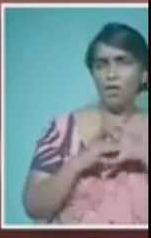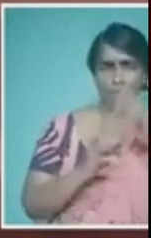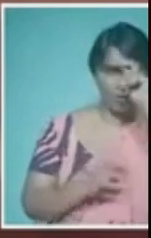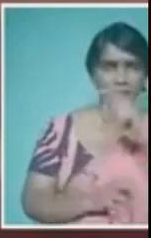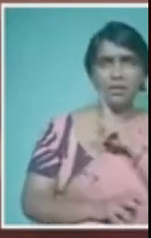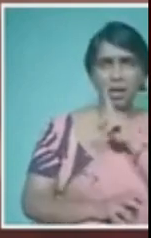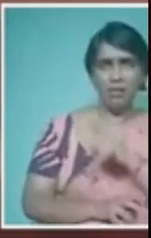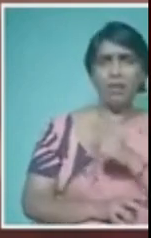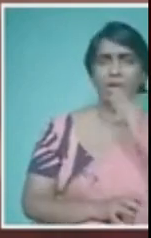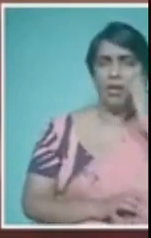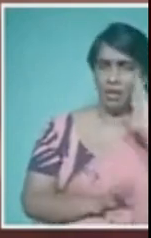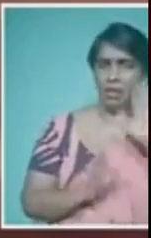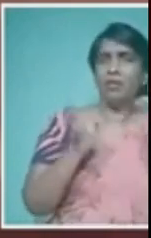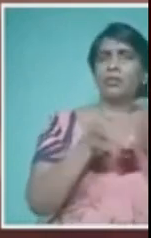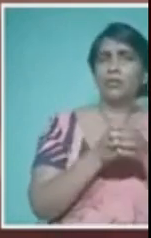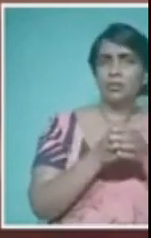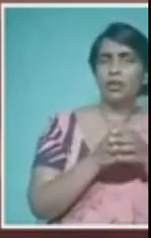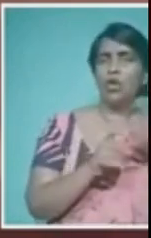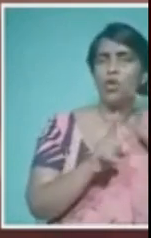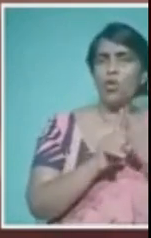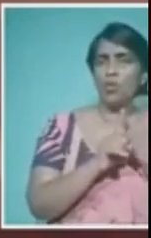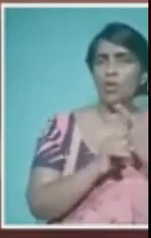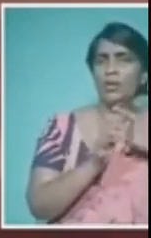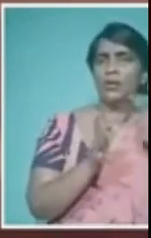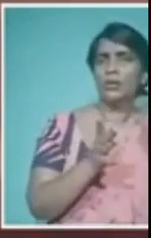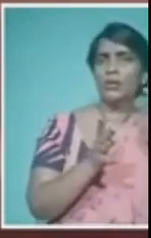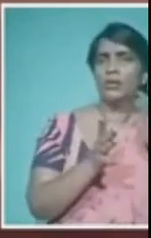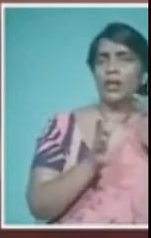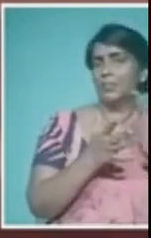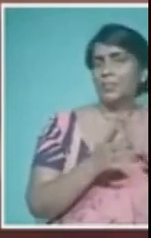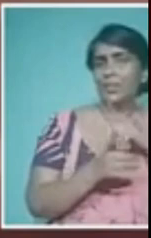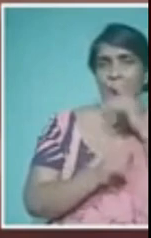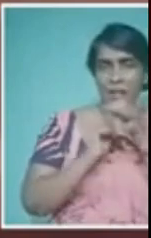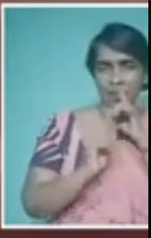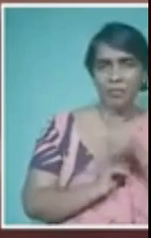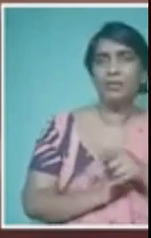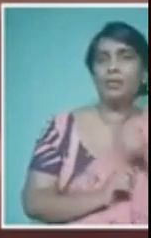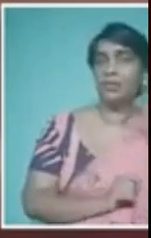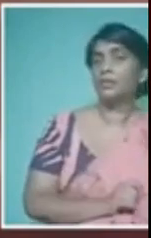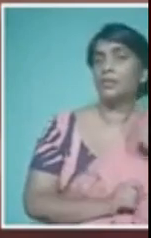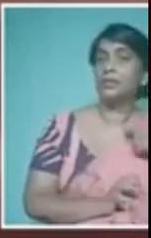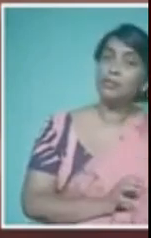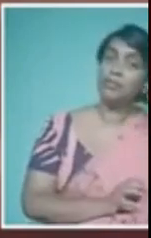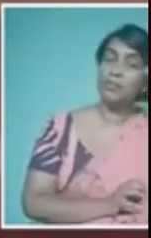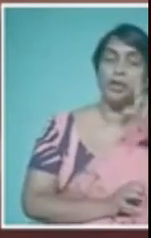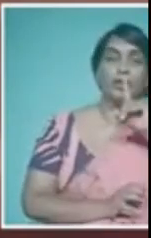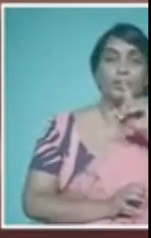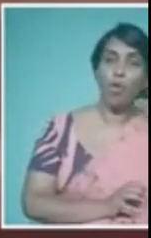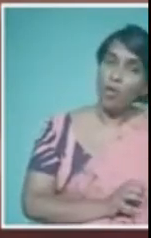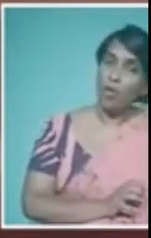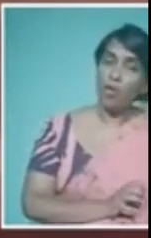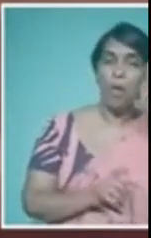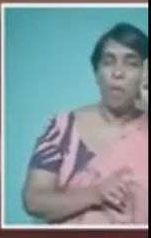මැතිතුමාගෙන්. මේ ස්වාධීන වෙච්ච අයට මේ කොල්ලිනාත් සිල්වා ආචාර්ය කොල්ලිනාත් සිල්වා මැතිතුමා කියපු කතාව එතකොට එතුමා කිව්වා ඒ කාලේ කිව්වයි කියලා මේ ඔලු